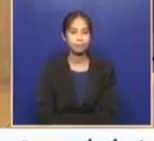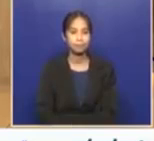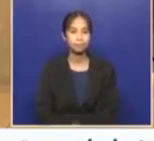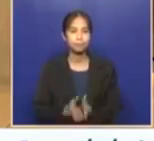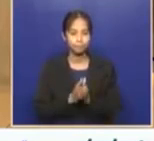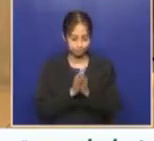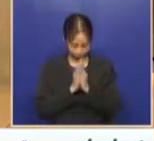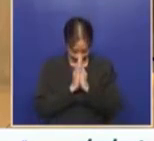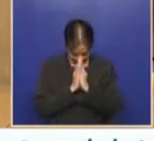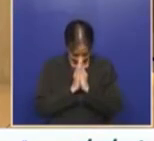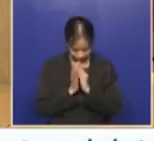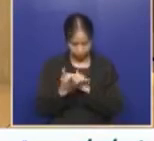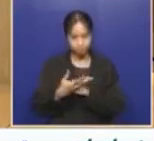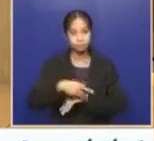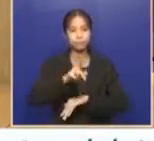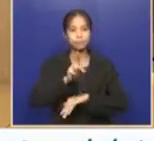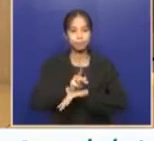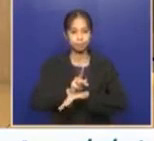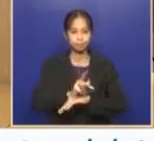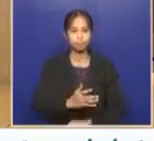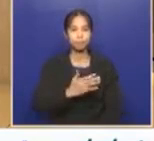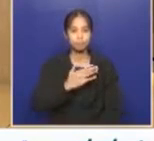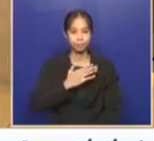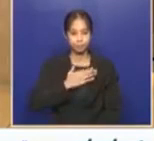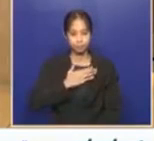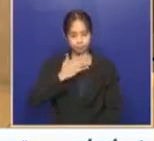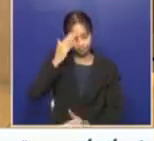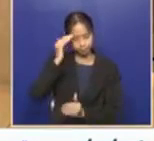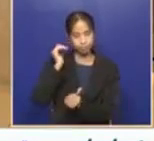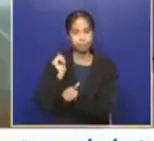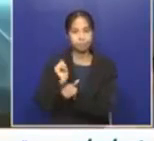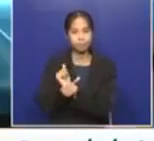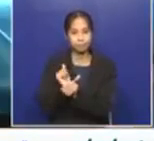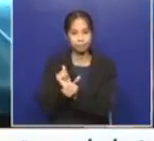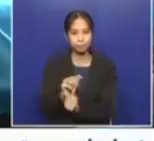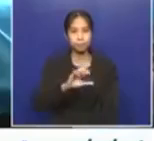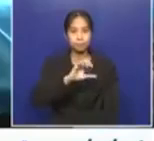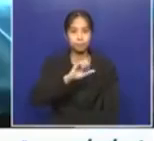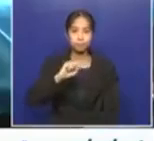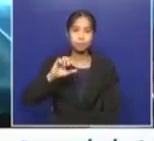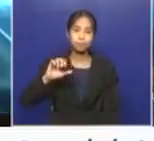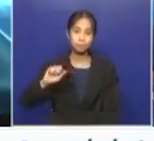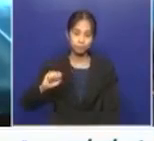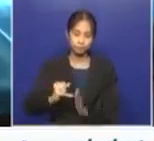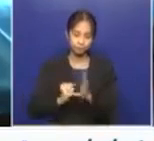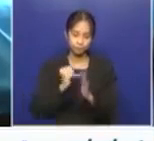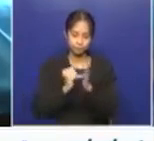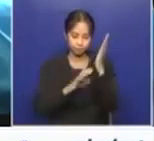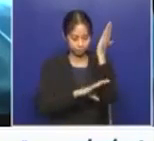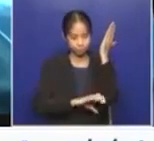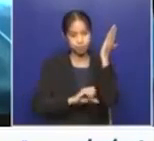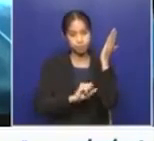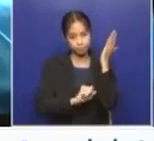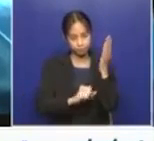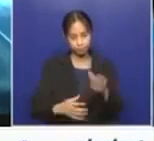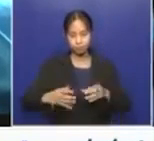กราบเรียนท่านประธานที่เคารพกับผมพลตำรวจตรีสุรินทร์ปาราเล่สมาชิกสภาผู้แทนราษฎรจังหวัดสงขลาเขต8